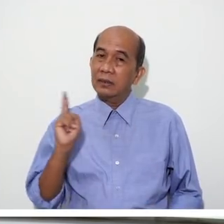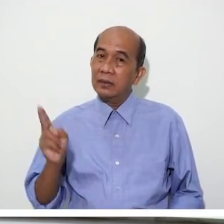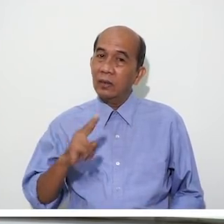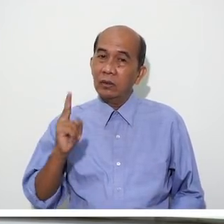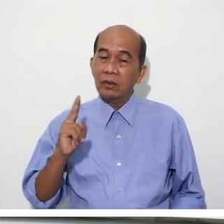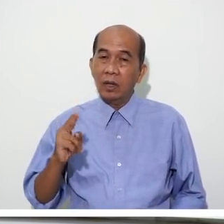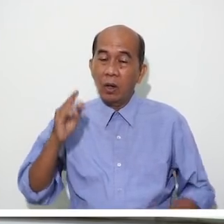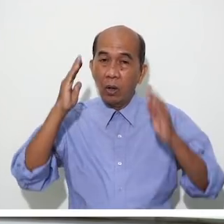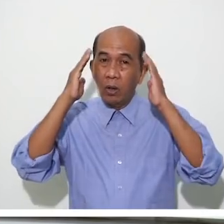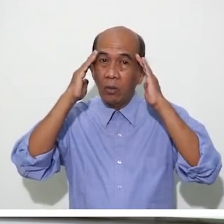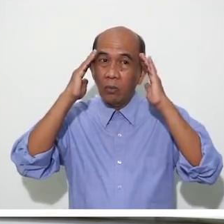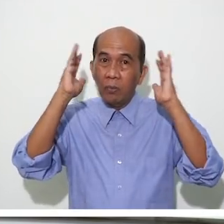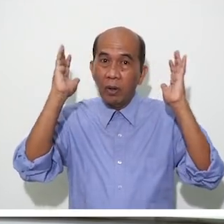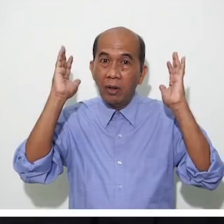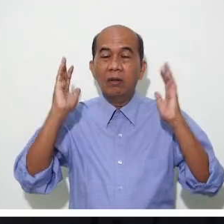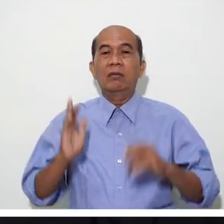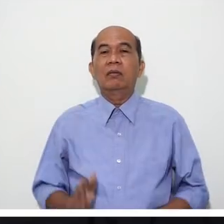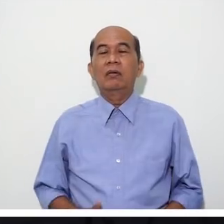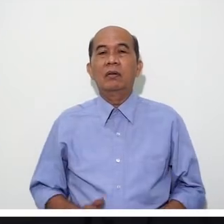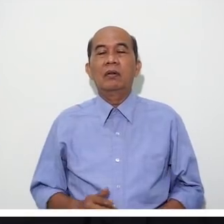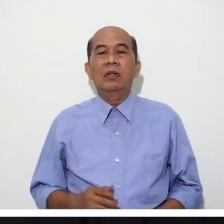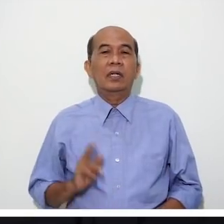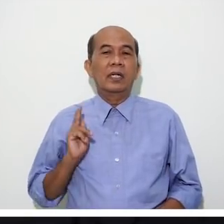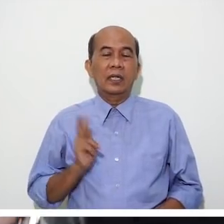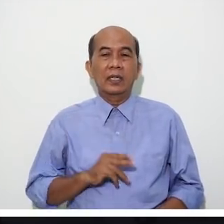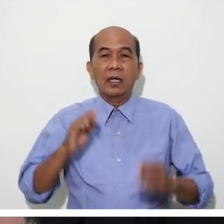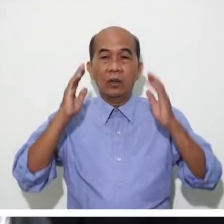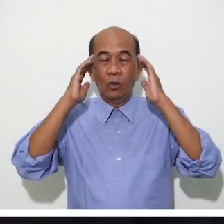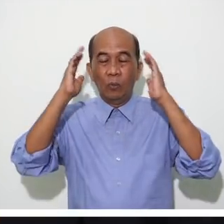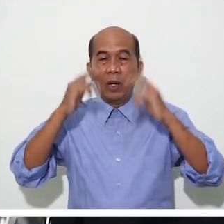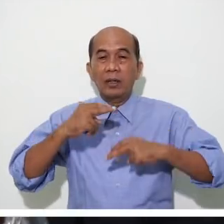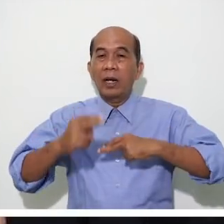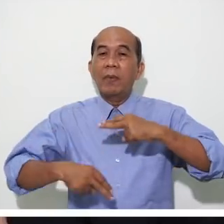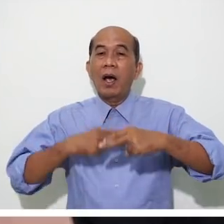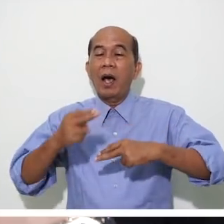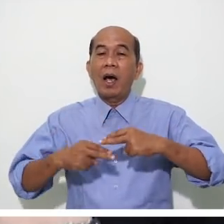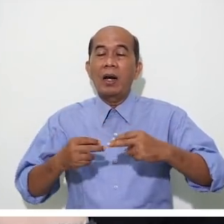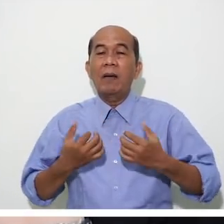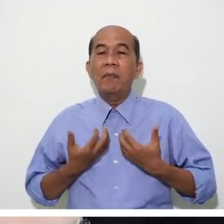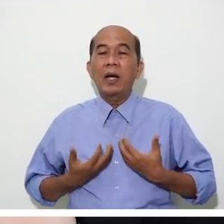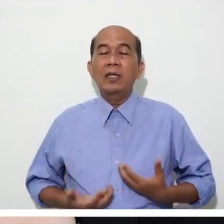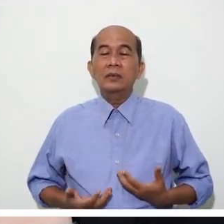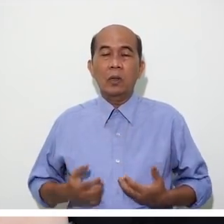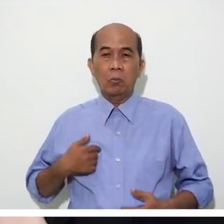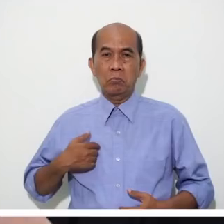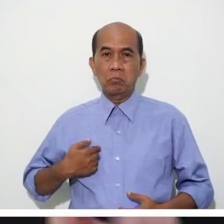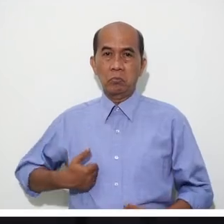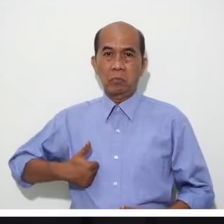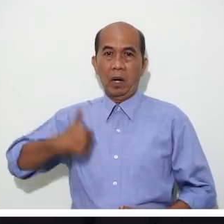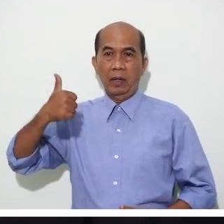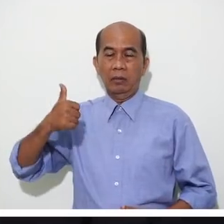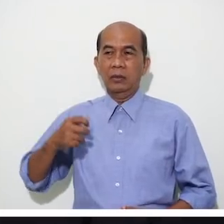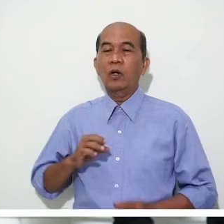amnesia. Amnesia dalam hal apa? Amnesia dalam hal kita sering merasa diri kita pun lebih baik daripada sama orang